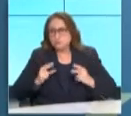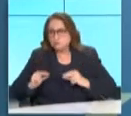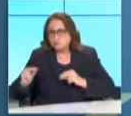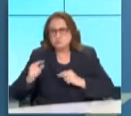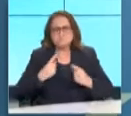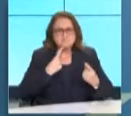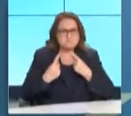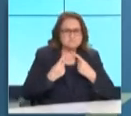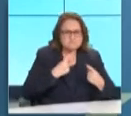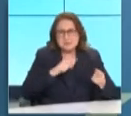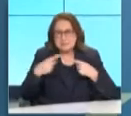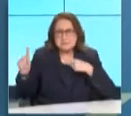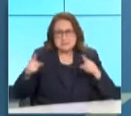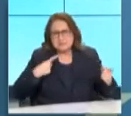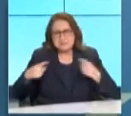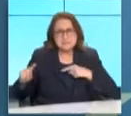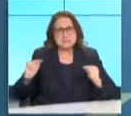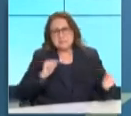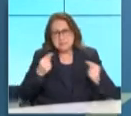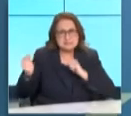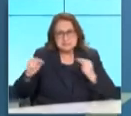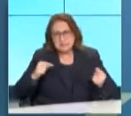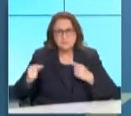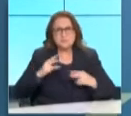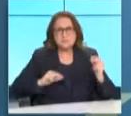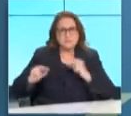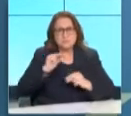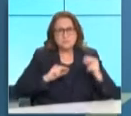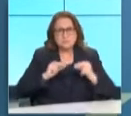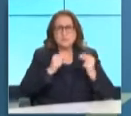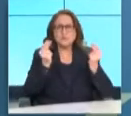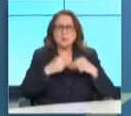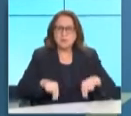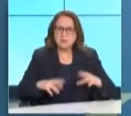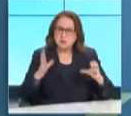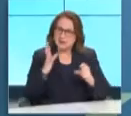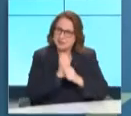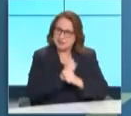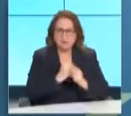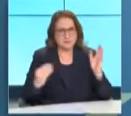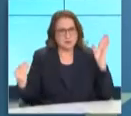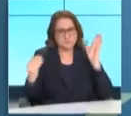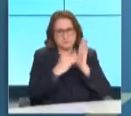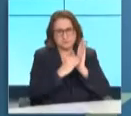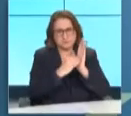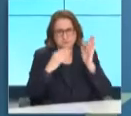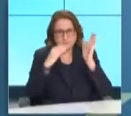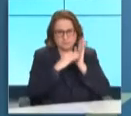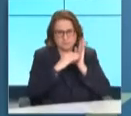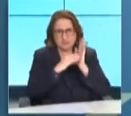επιμονή να συμπεριληφθεί στα συμπεράσματα του Ευρωπαϊκού Συμβουλίου μια ρητή αναφορά